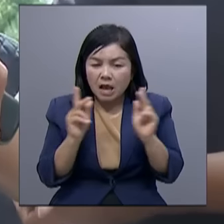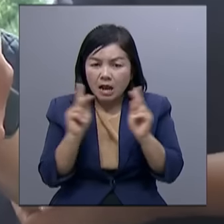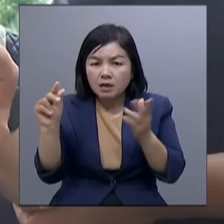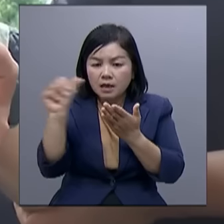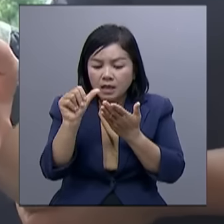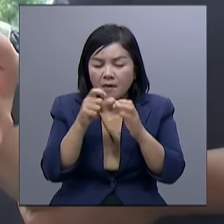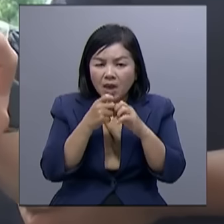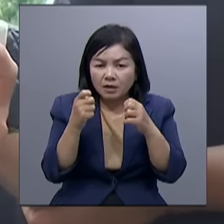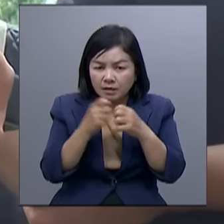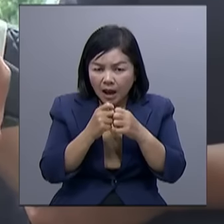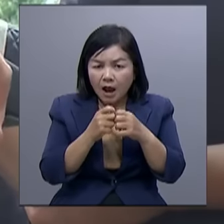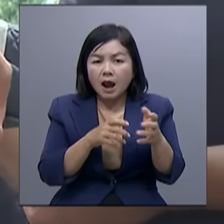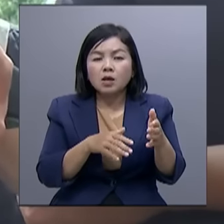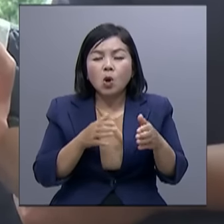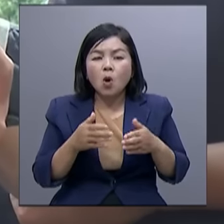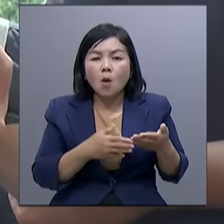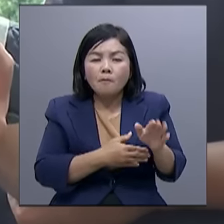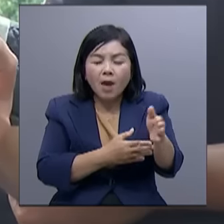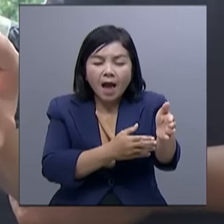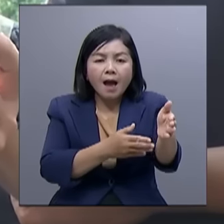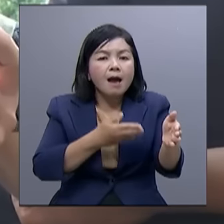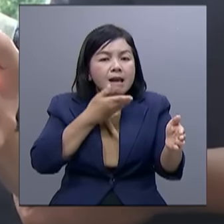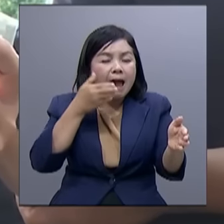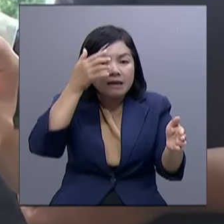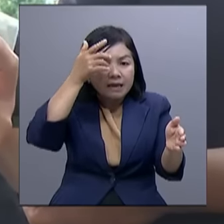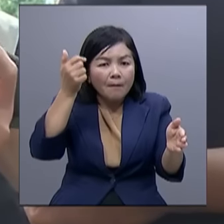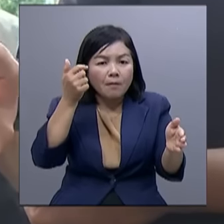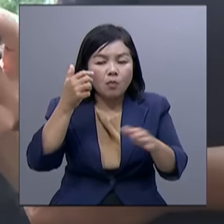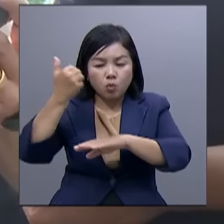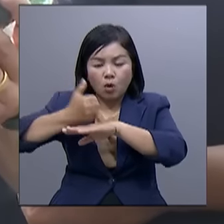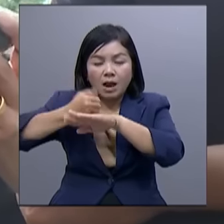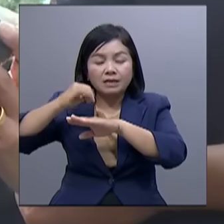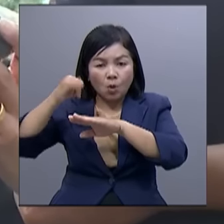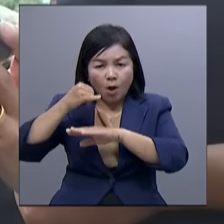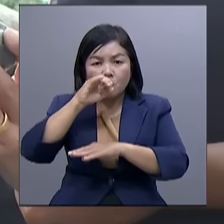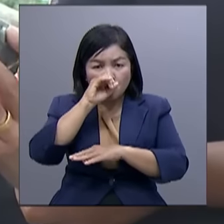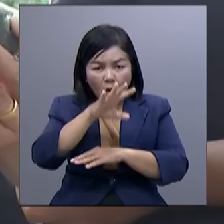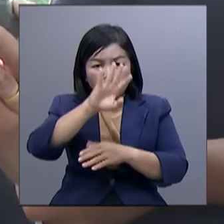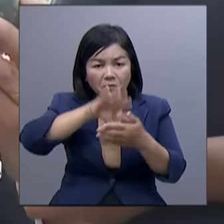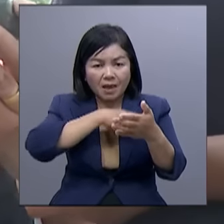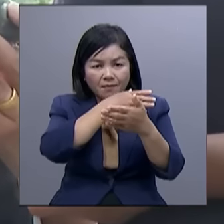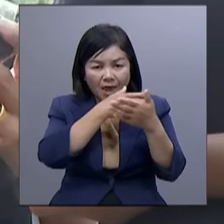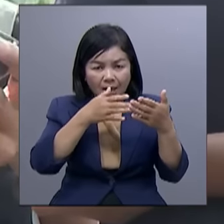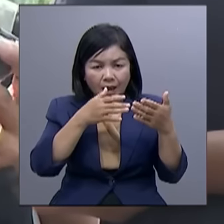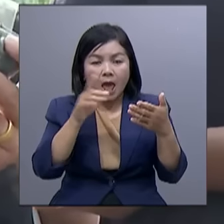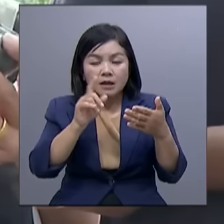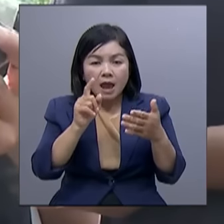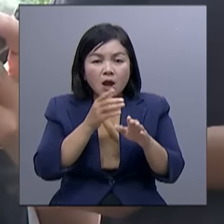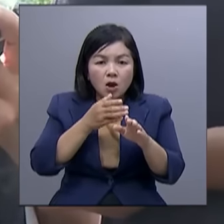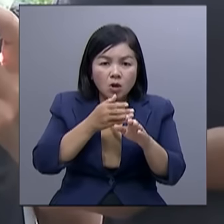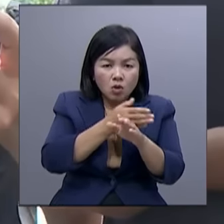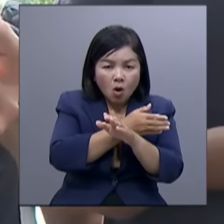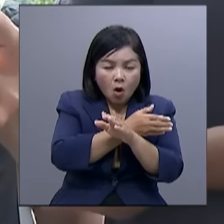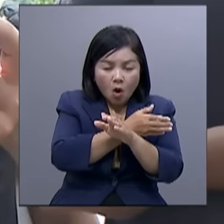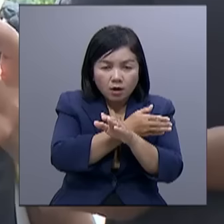หาปลาหมอคางดำของจังหวัดสมุทรสาครเนี่ยโดยท่านผู้ว่าผลดำรงธรรมท่านก็ได้มีแผนว่าก่อนที่จะปล่อยสัตว์น้